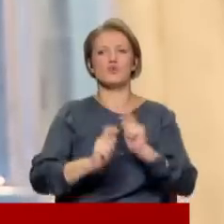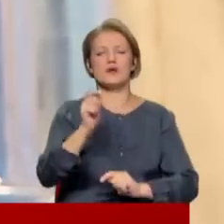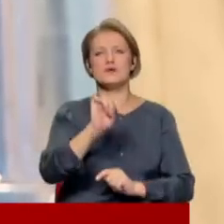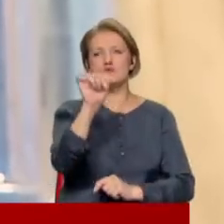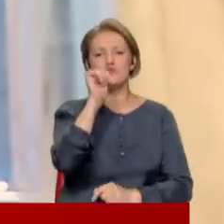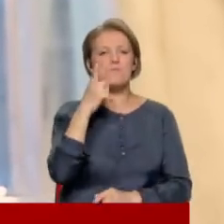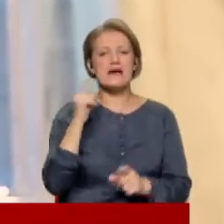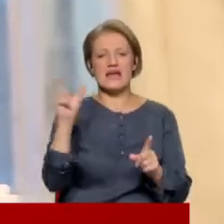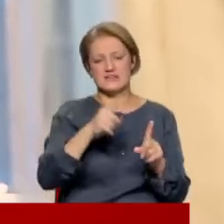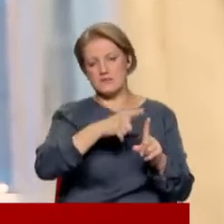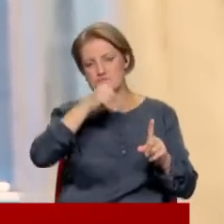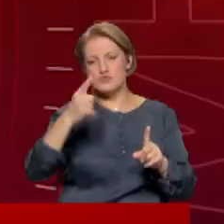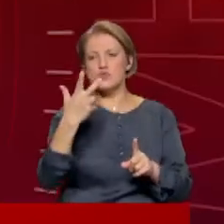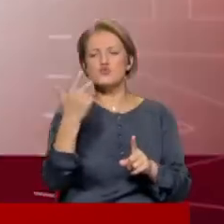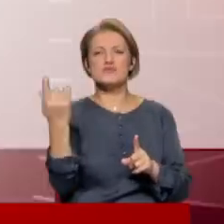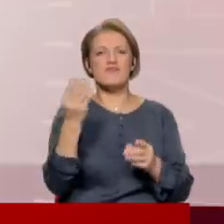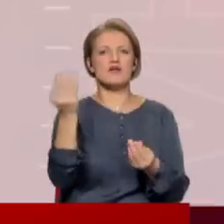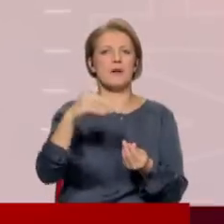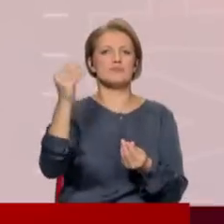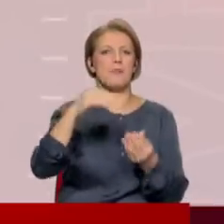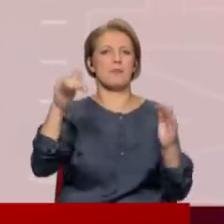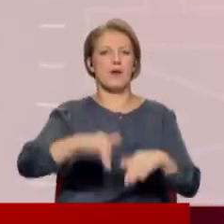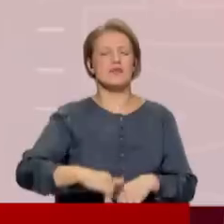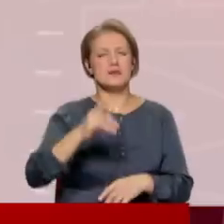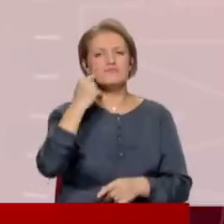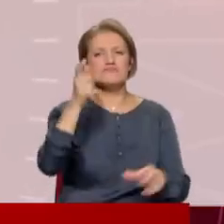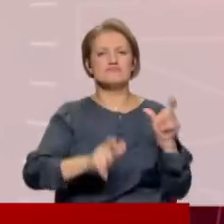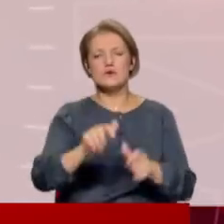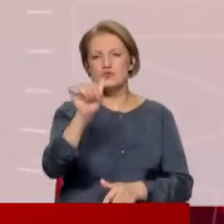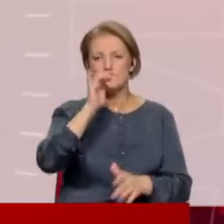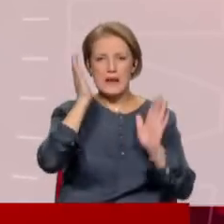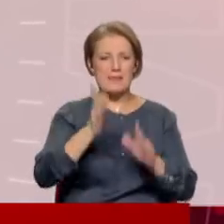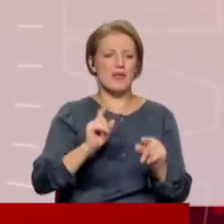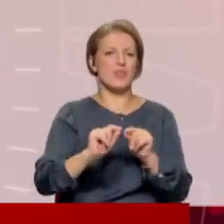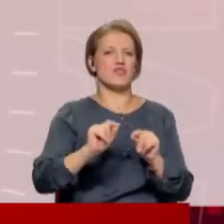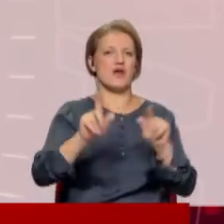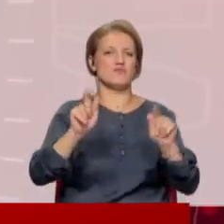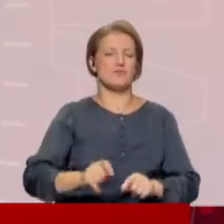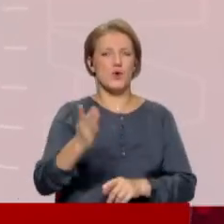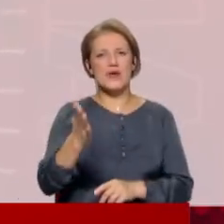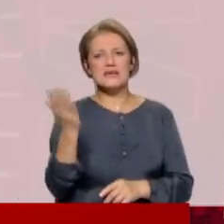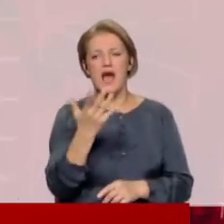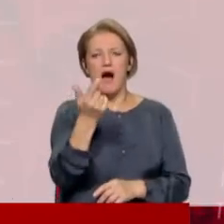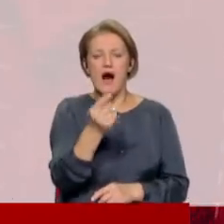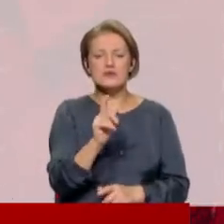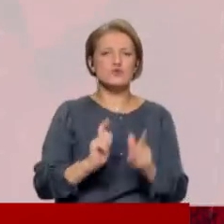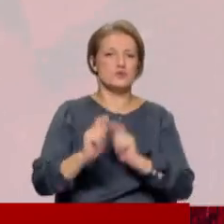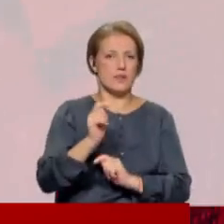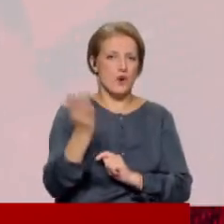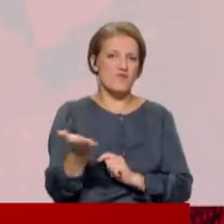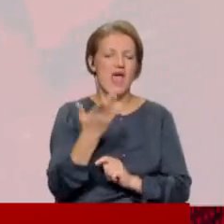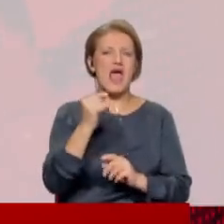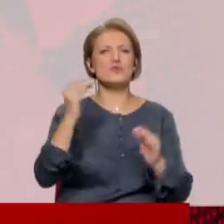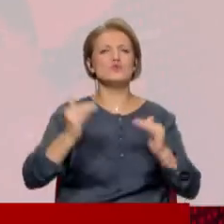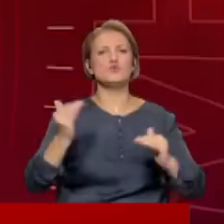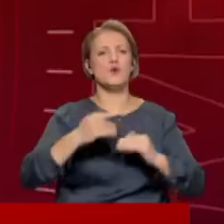Suya Mayıs ayından bu yana 3 kez zam geldi. Tüketici artık sudan bile tasarruf eder oldu. Ya daha az tüketiyor ya da